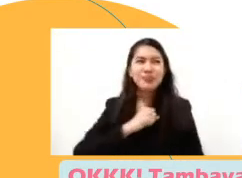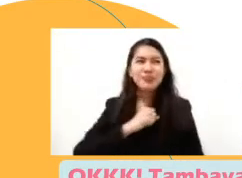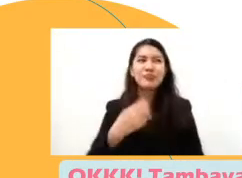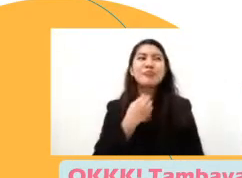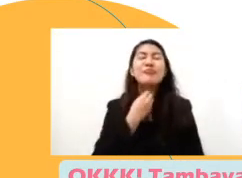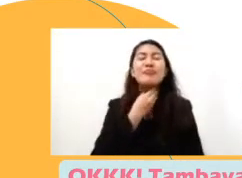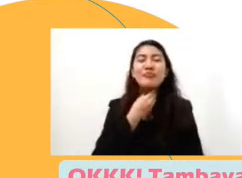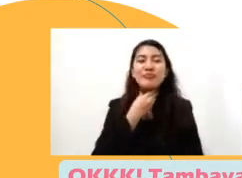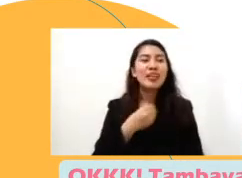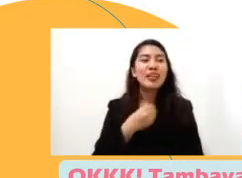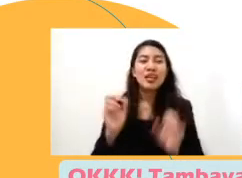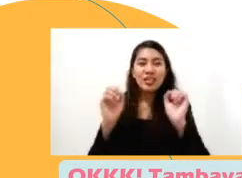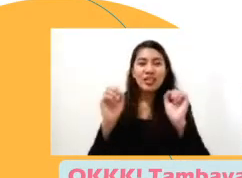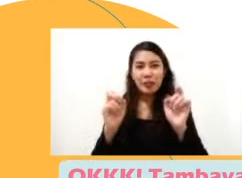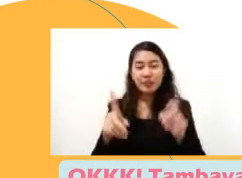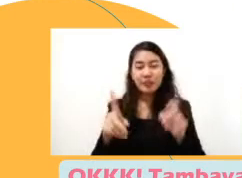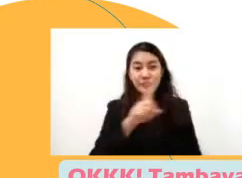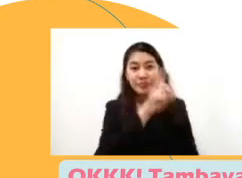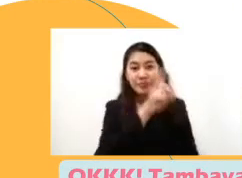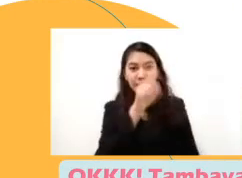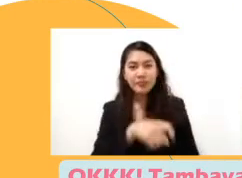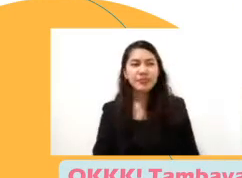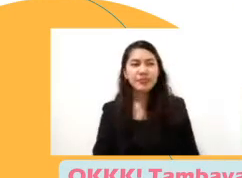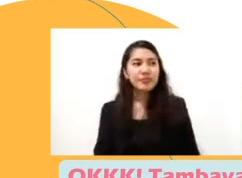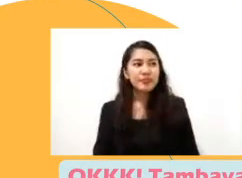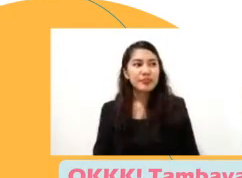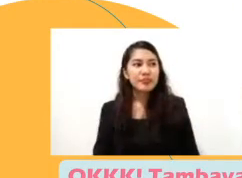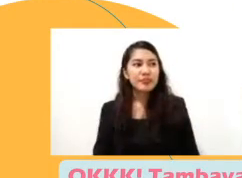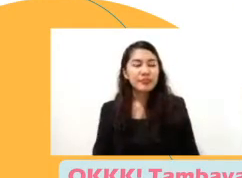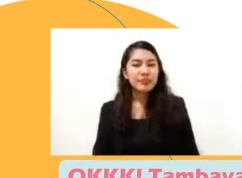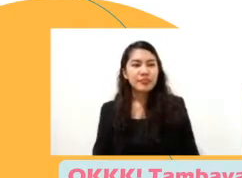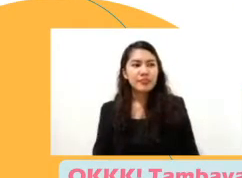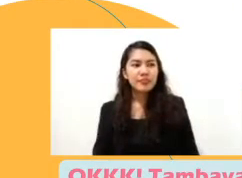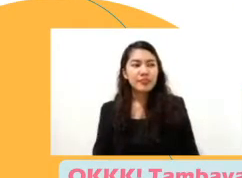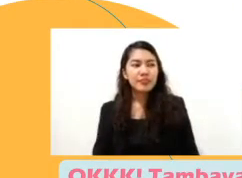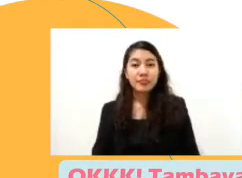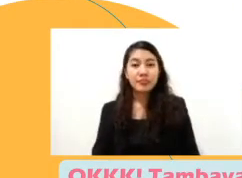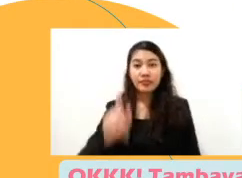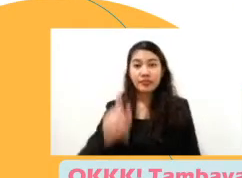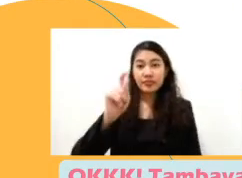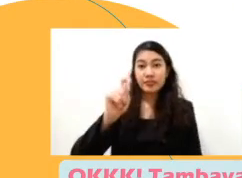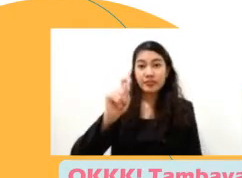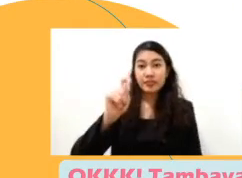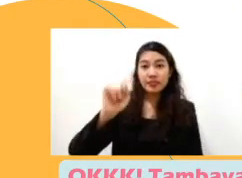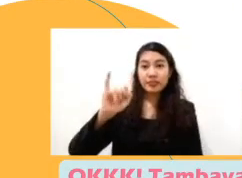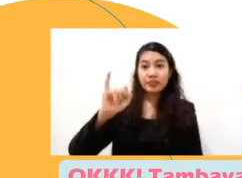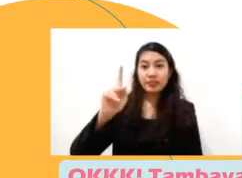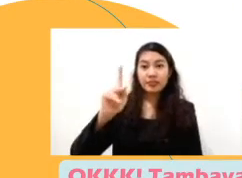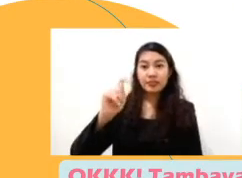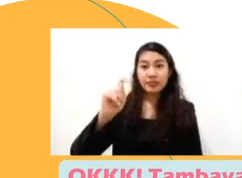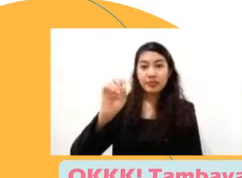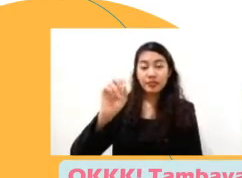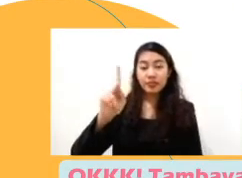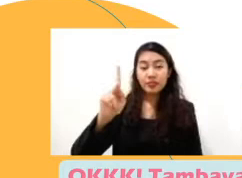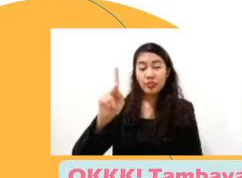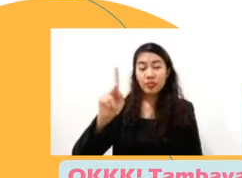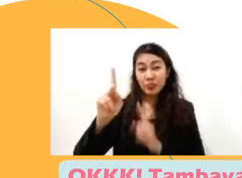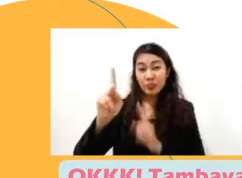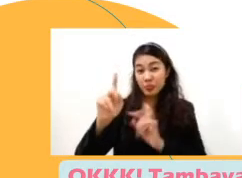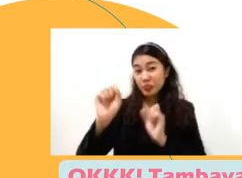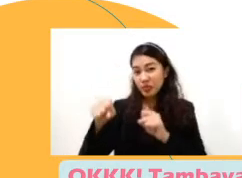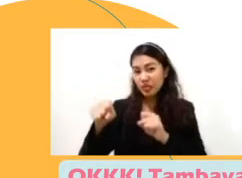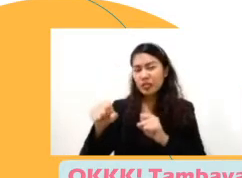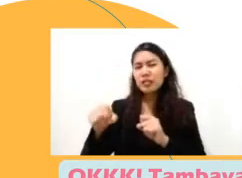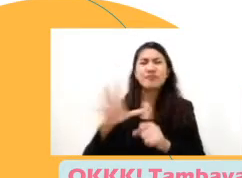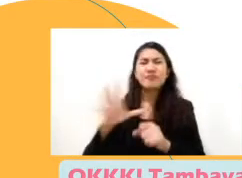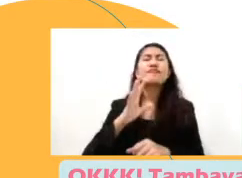namin send TikTok video namin? Pwede niyo silang i-post sa, actually hindi naman kailangan sa TikTok na app, mm-hmm.